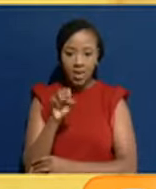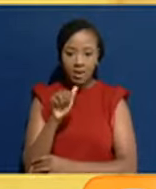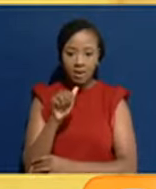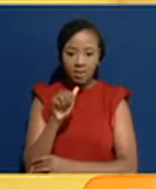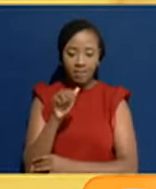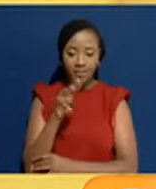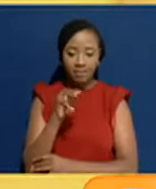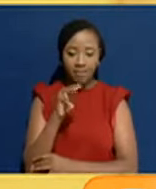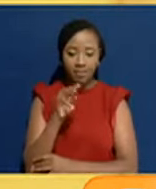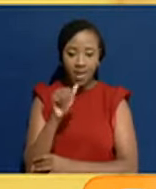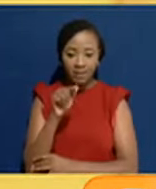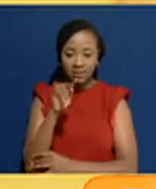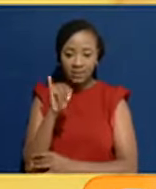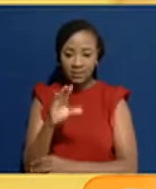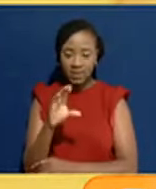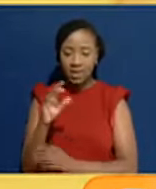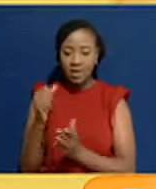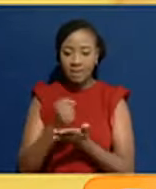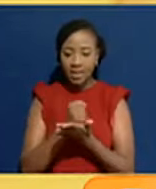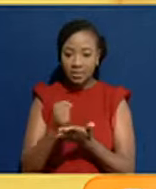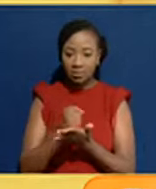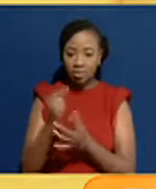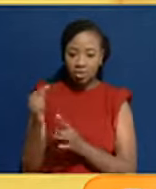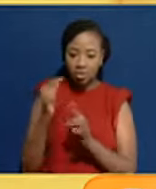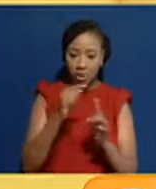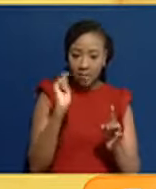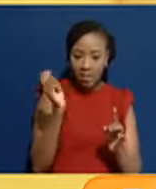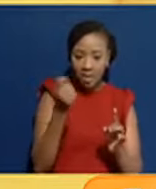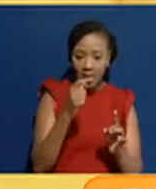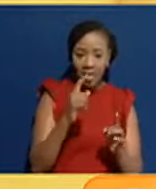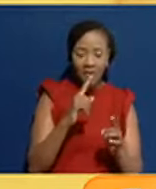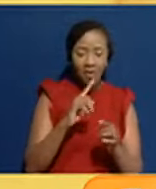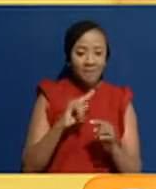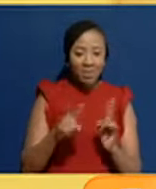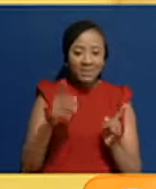without the need for a visa, but I have also